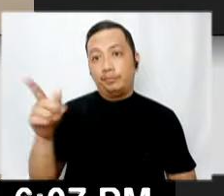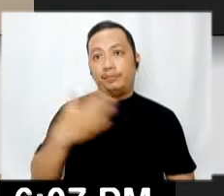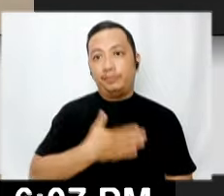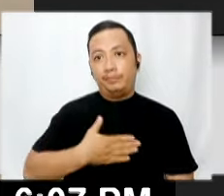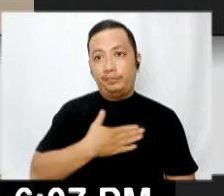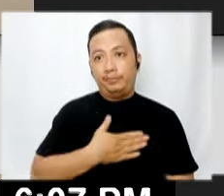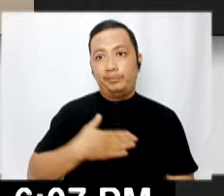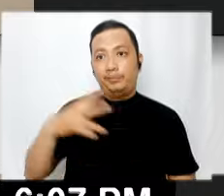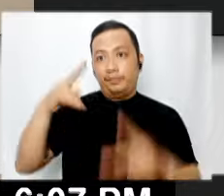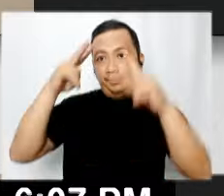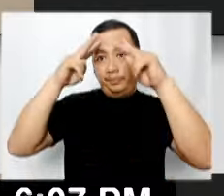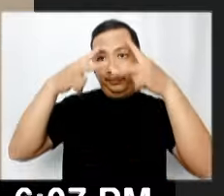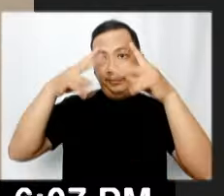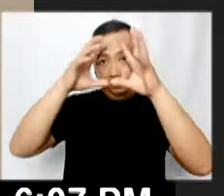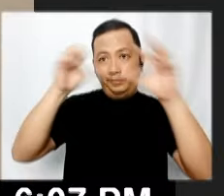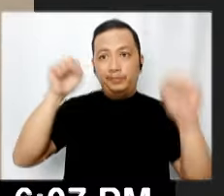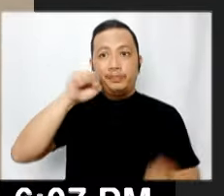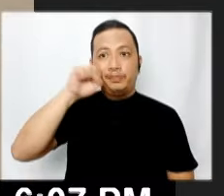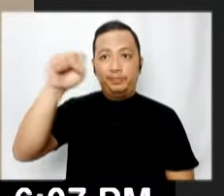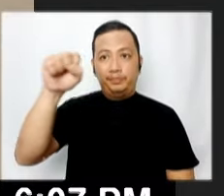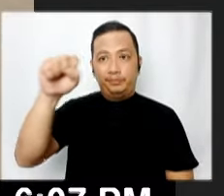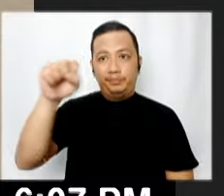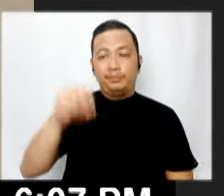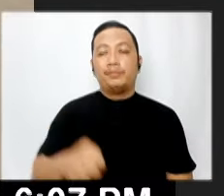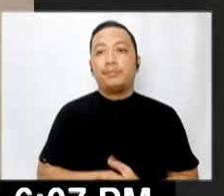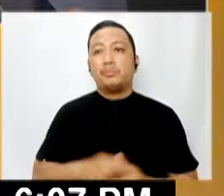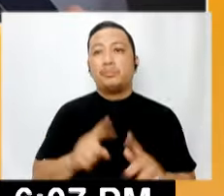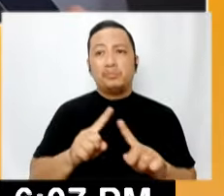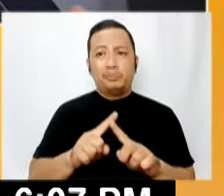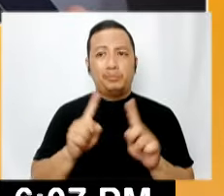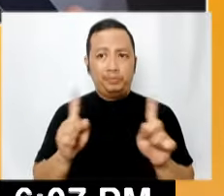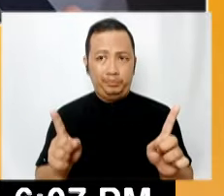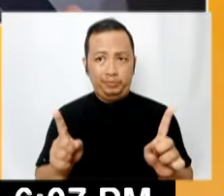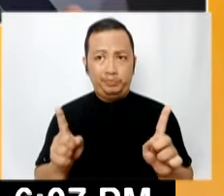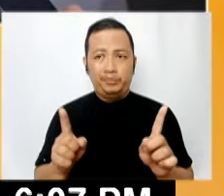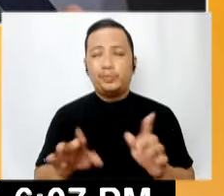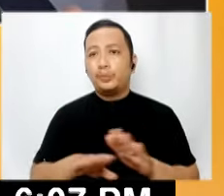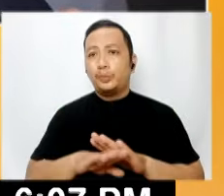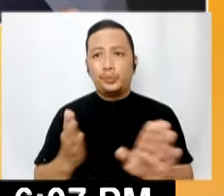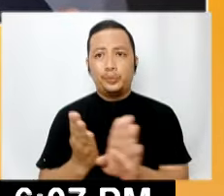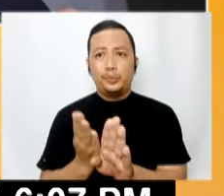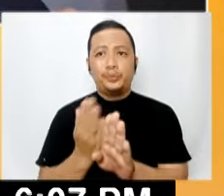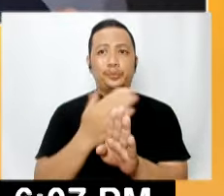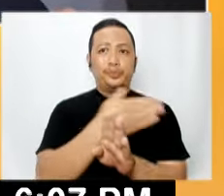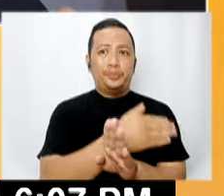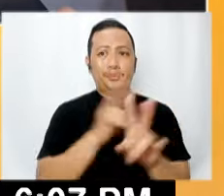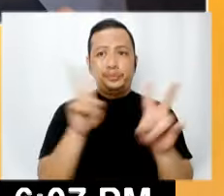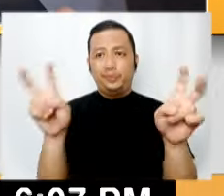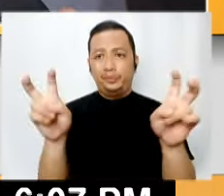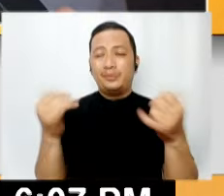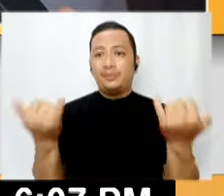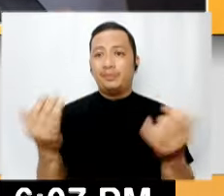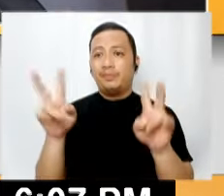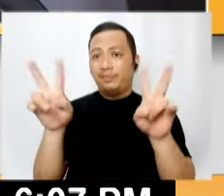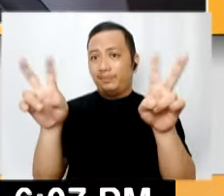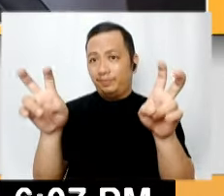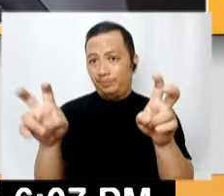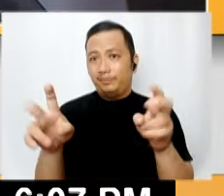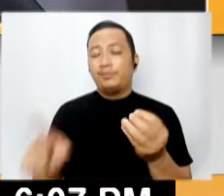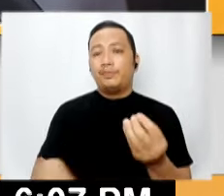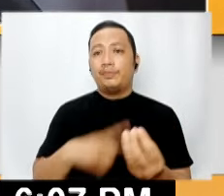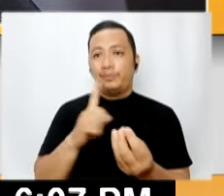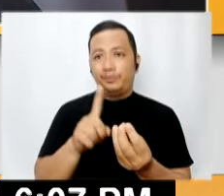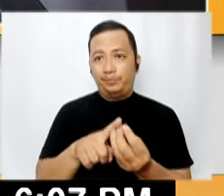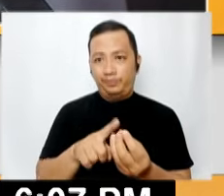VP Sara, kaya lang, wag nating i-divert yung issue. Ang issue kasi ngayon is yung